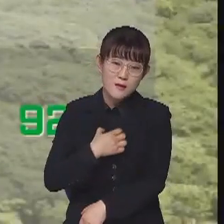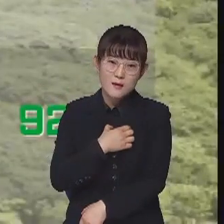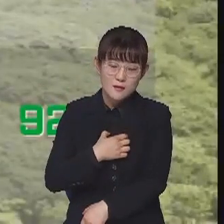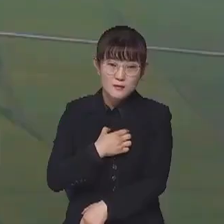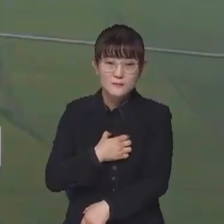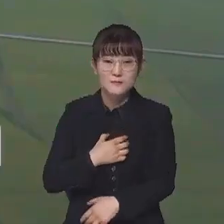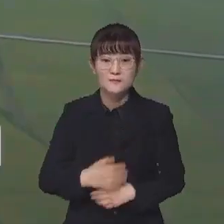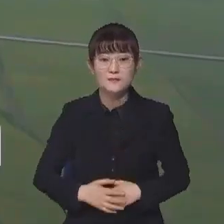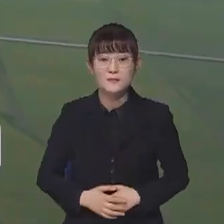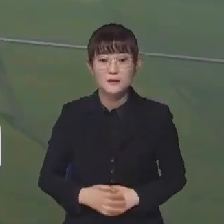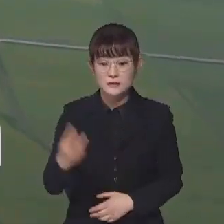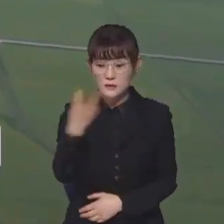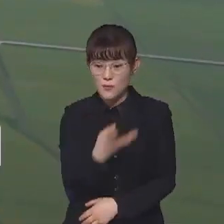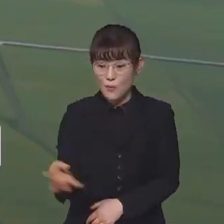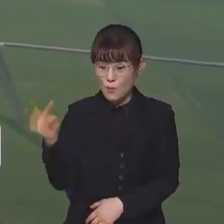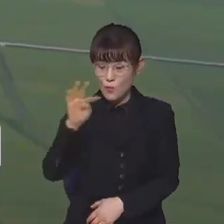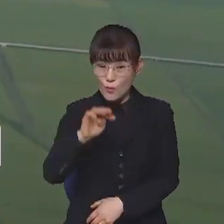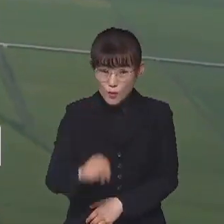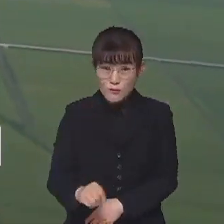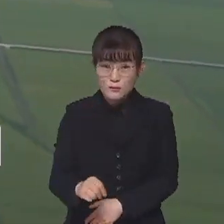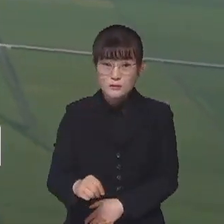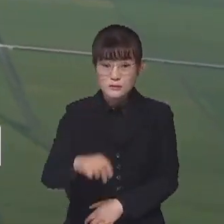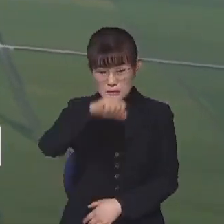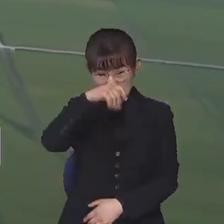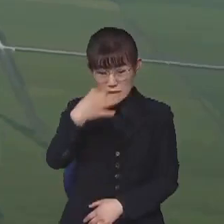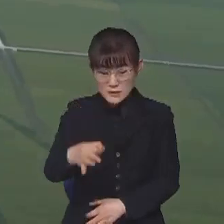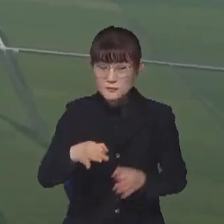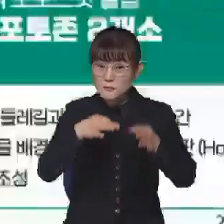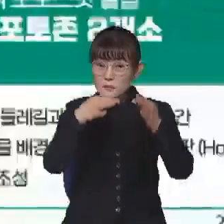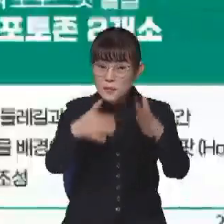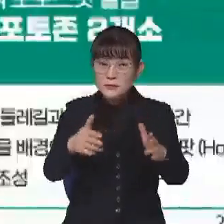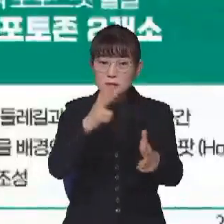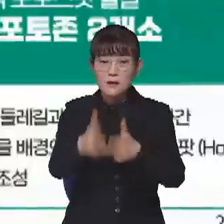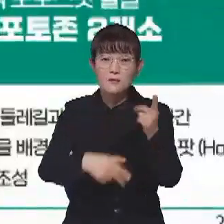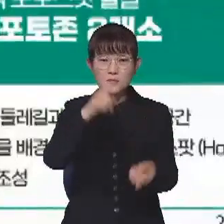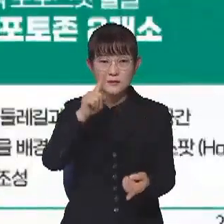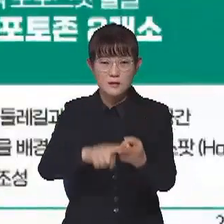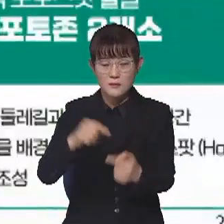사업. 3천억 원이라는 막대한 예산이 투입되는 사업에 대한